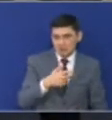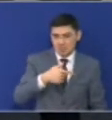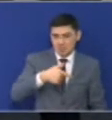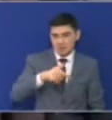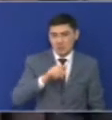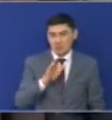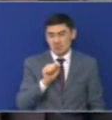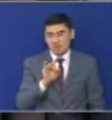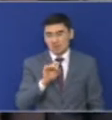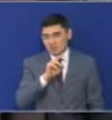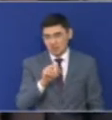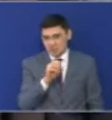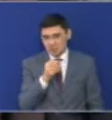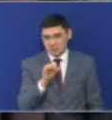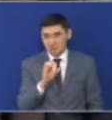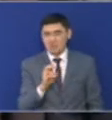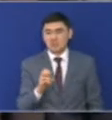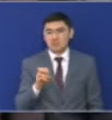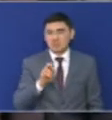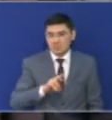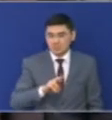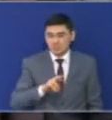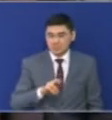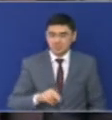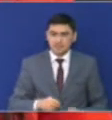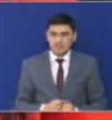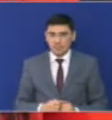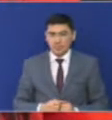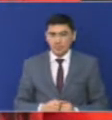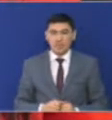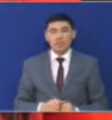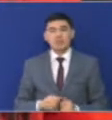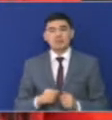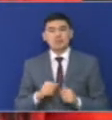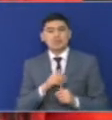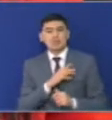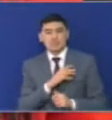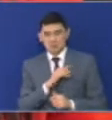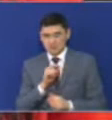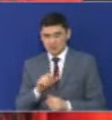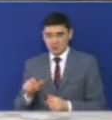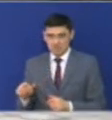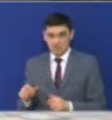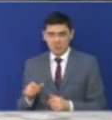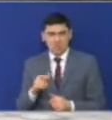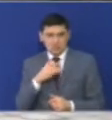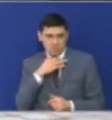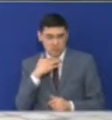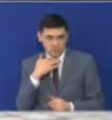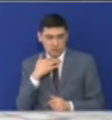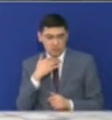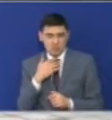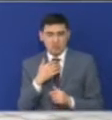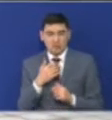своем выступлении глава семьи Ермак Салимов отметил, что во время войны жители региона внесли свой весомый вклад в